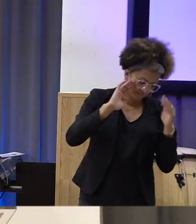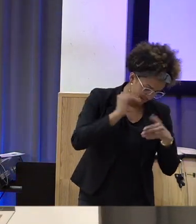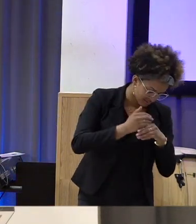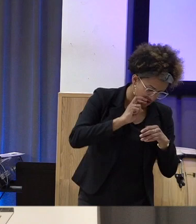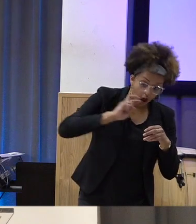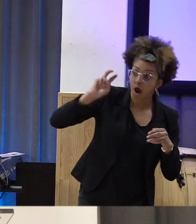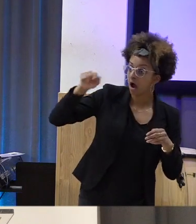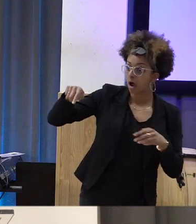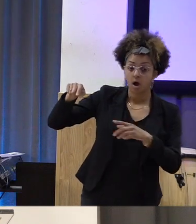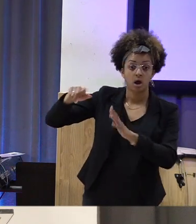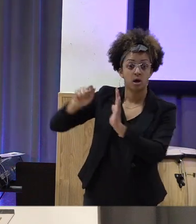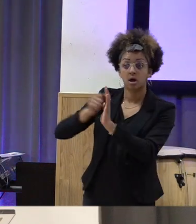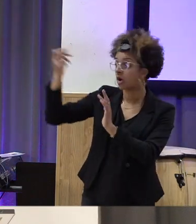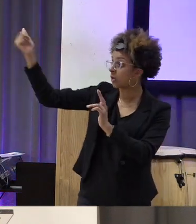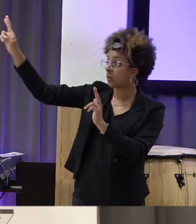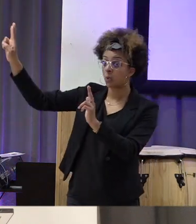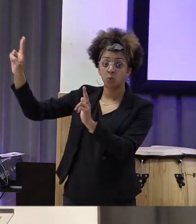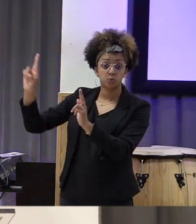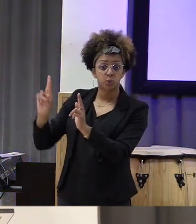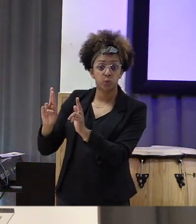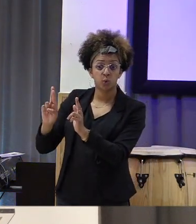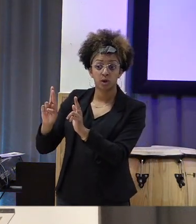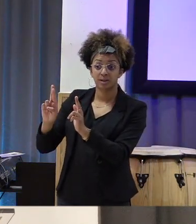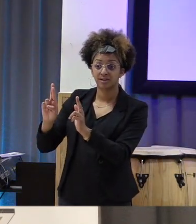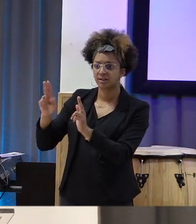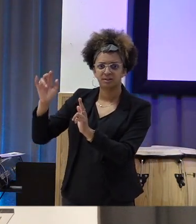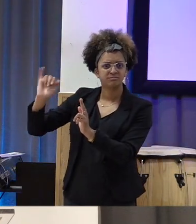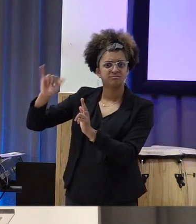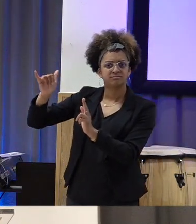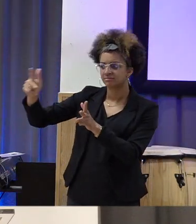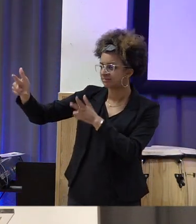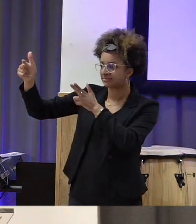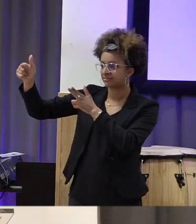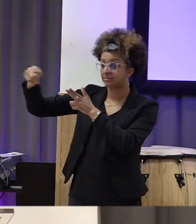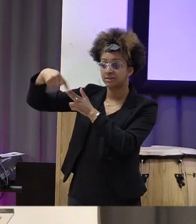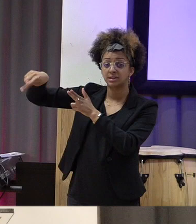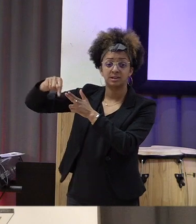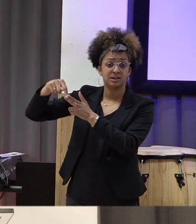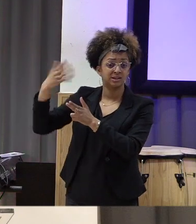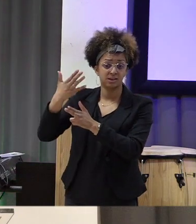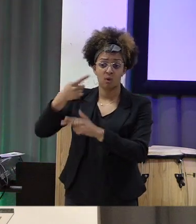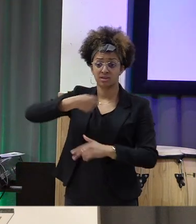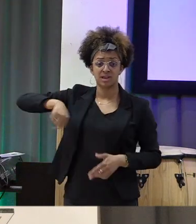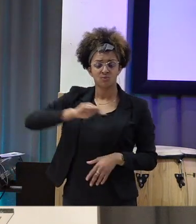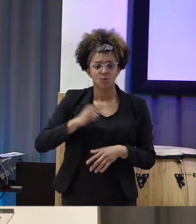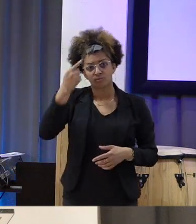la condition morale de chacun de nous est manifestée.